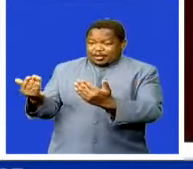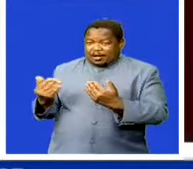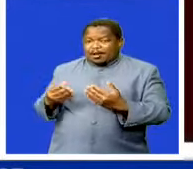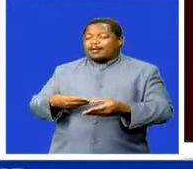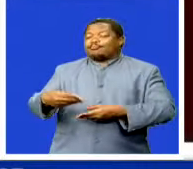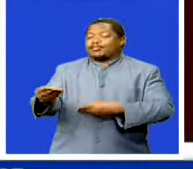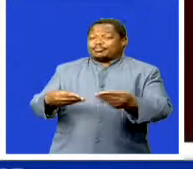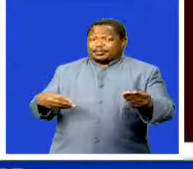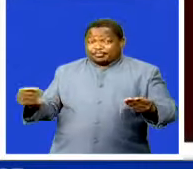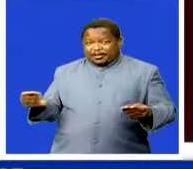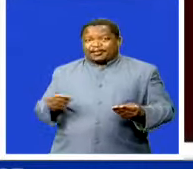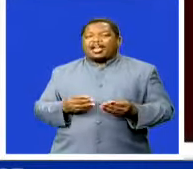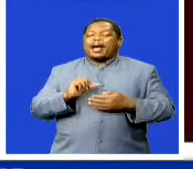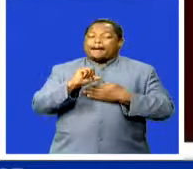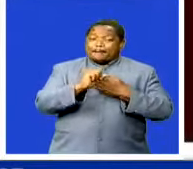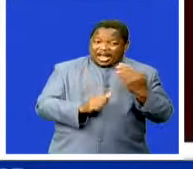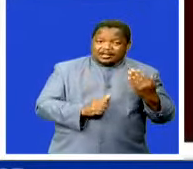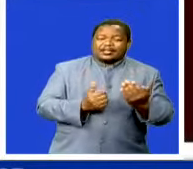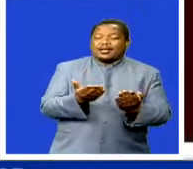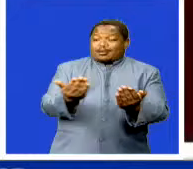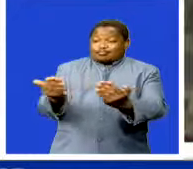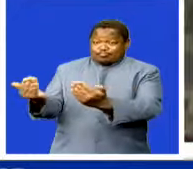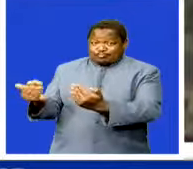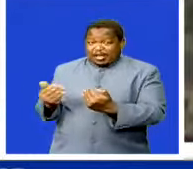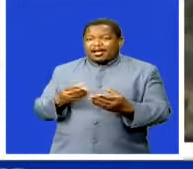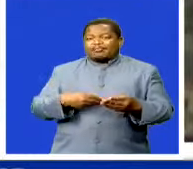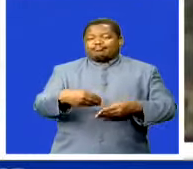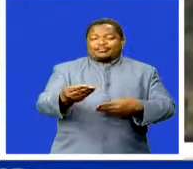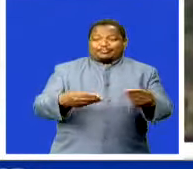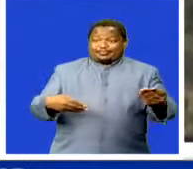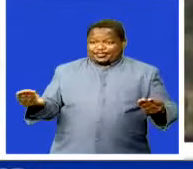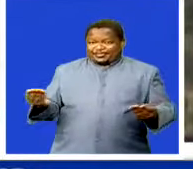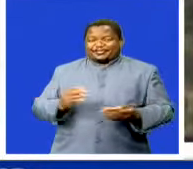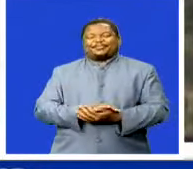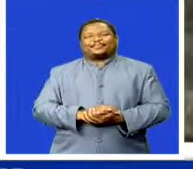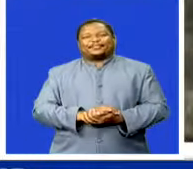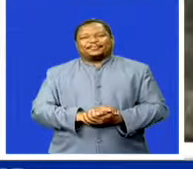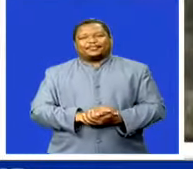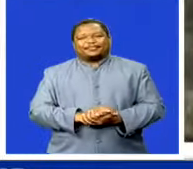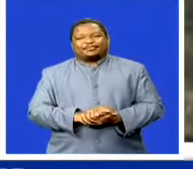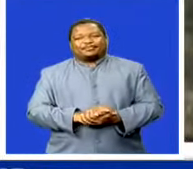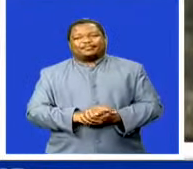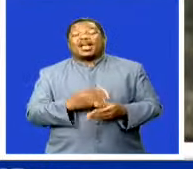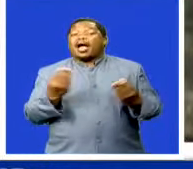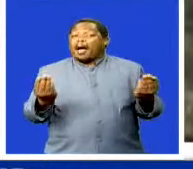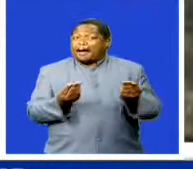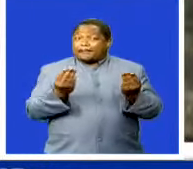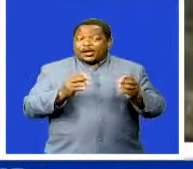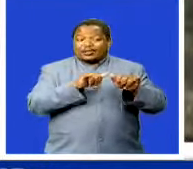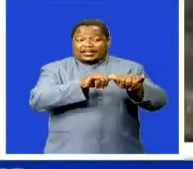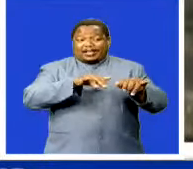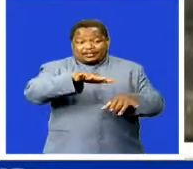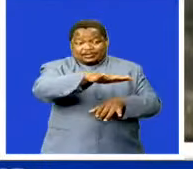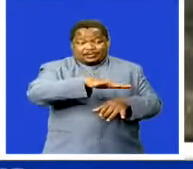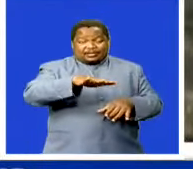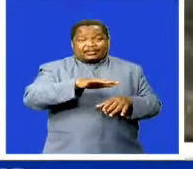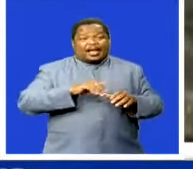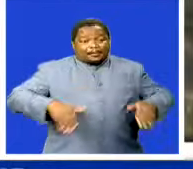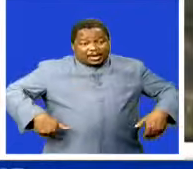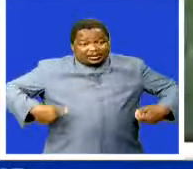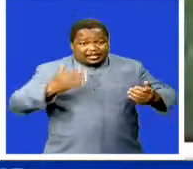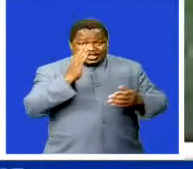once a month sibanika bonke bantu basenza wena semaqetsheni bathi bayatibongela kakhulu kuleli